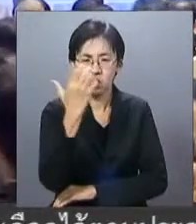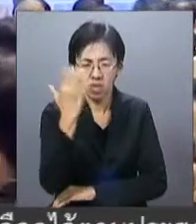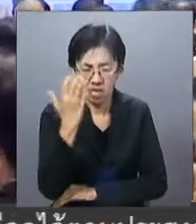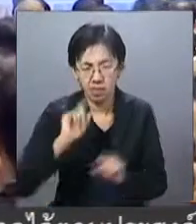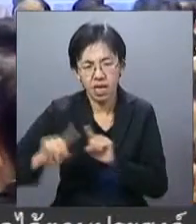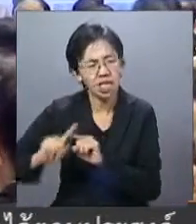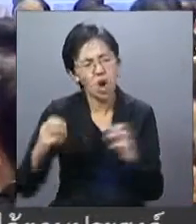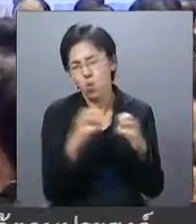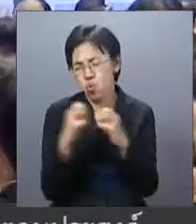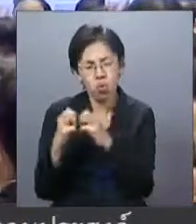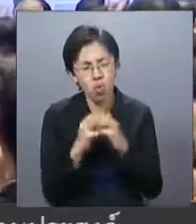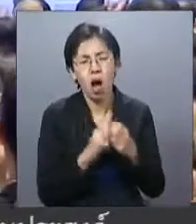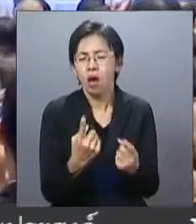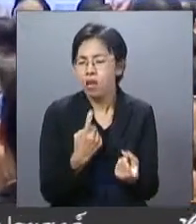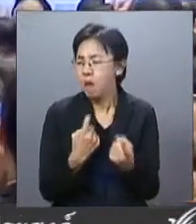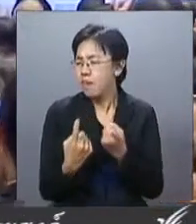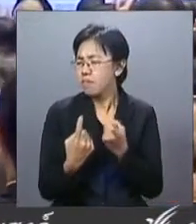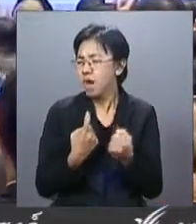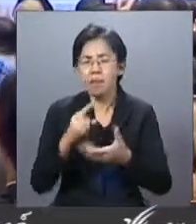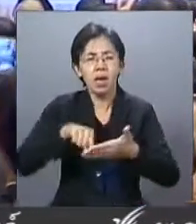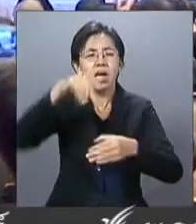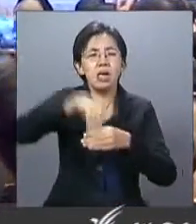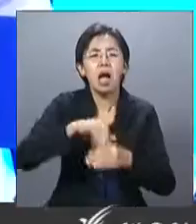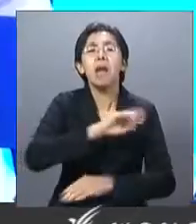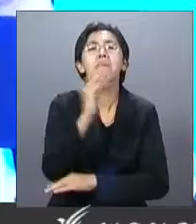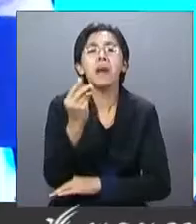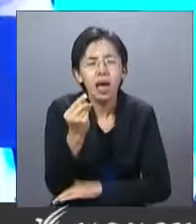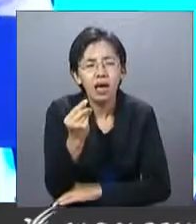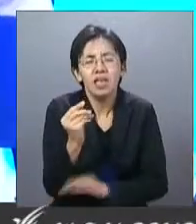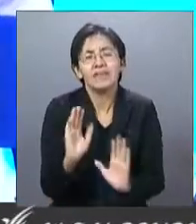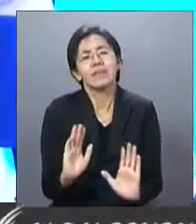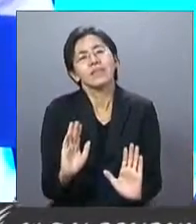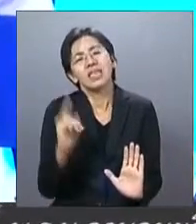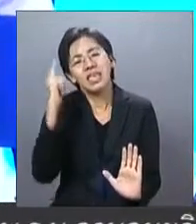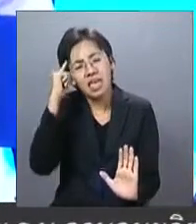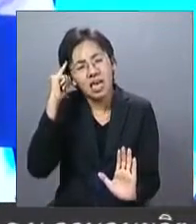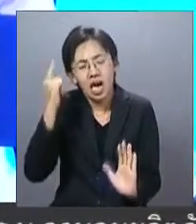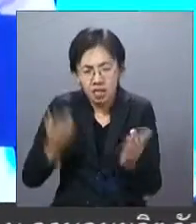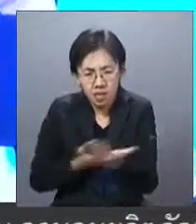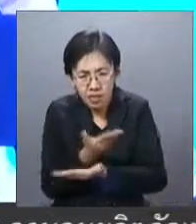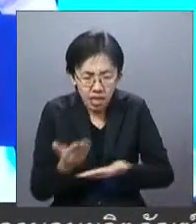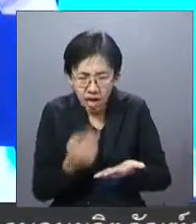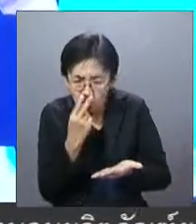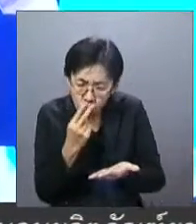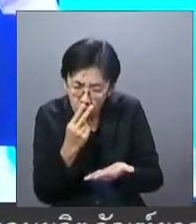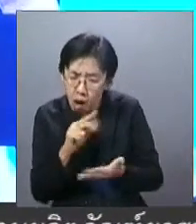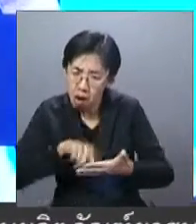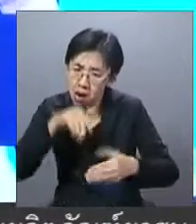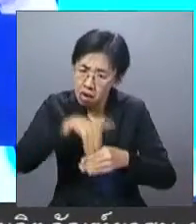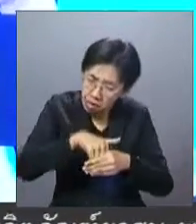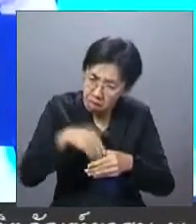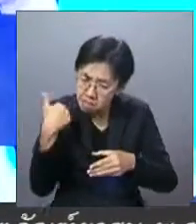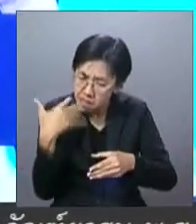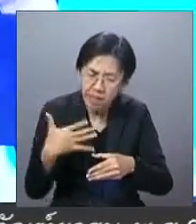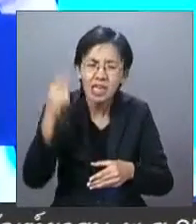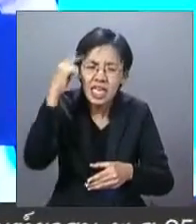วุ่นวายแต่ถามแต่เรื่องเลือกตั้งเมื่อไหร่ทั้งที่ข้อเท็จจริงนั้นควรพิจารณาจากสถานการณ์ด้วยก่อนที่นายก